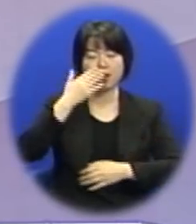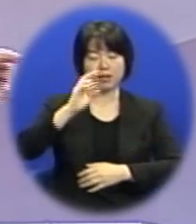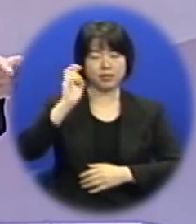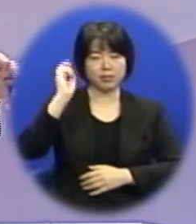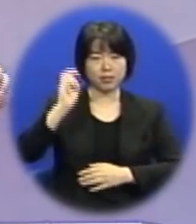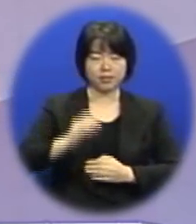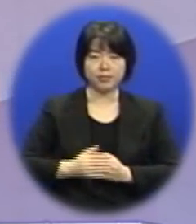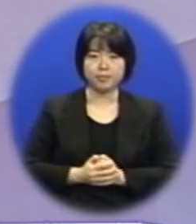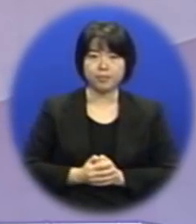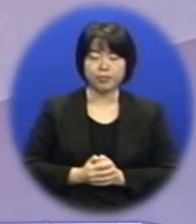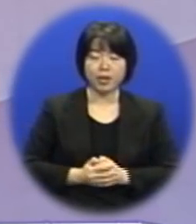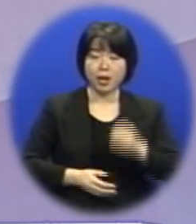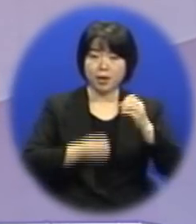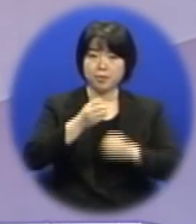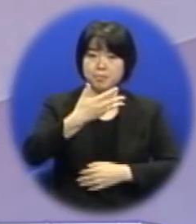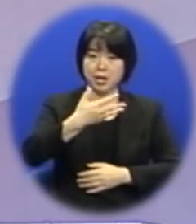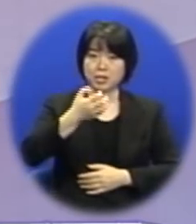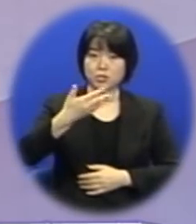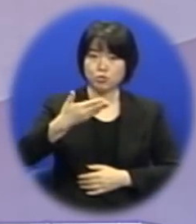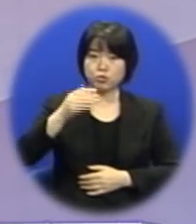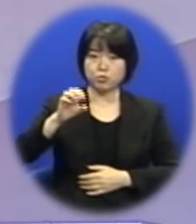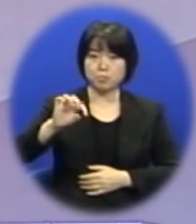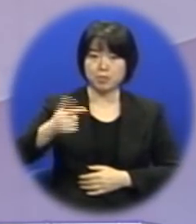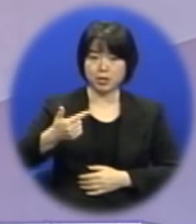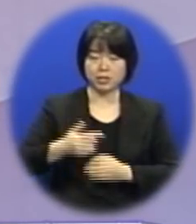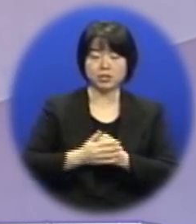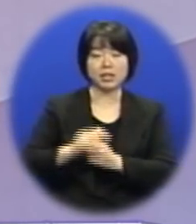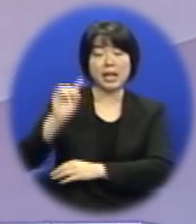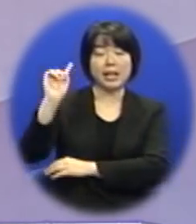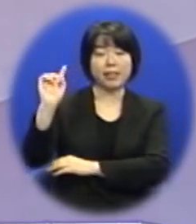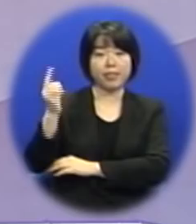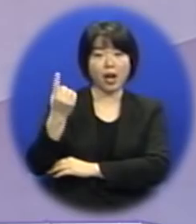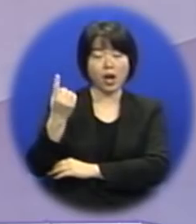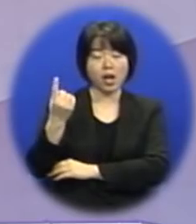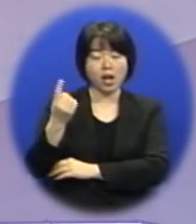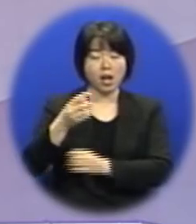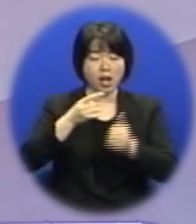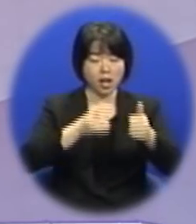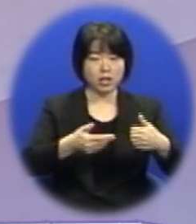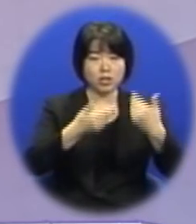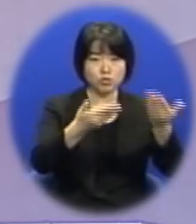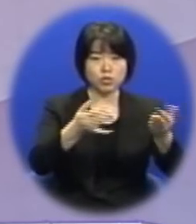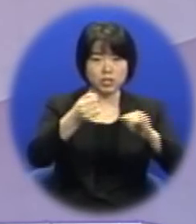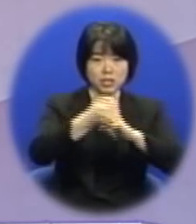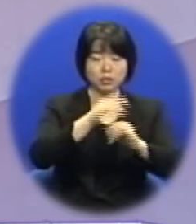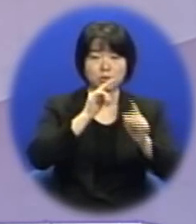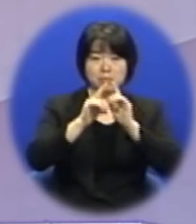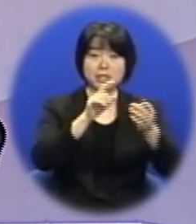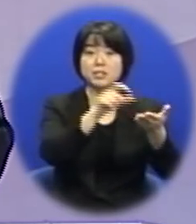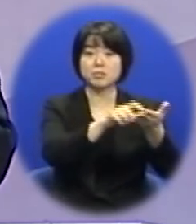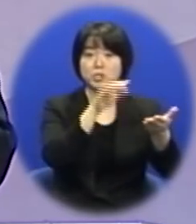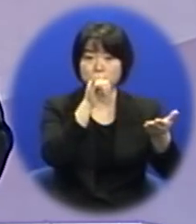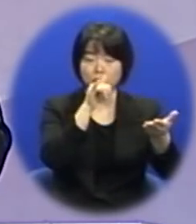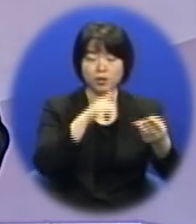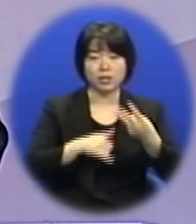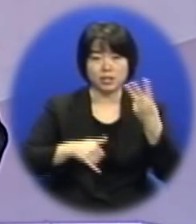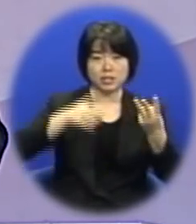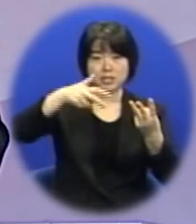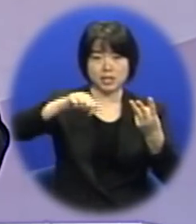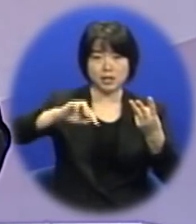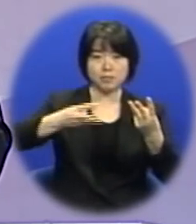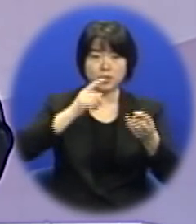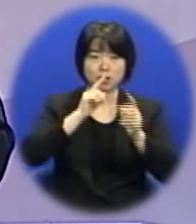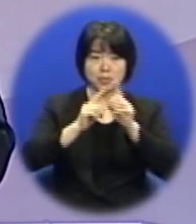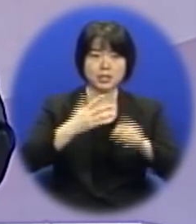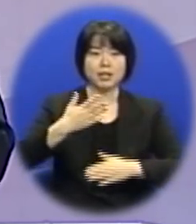시편 89편에서는 하나님이 다윗에게 주신 언약에 대해서 말씀하고 있습니다. 3절 말씀에 나는